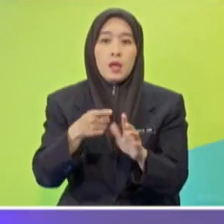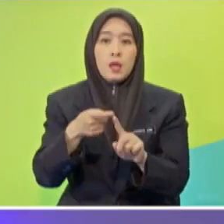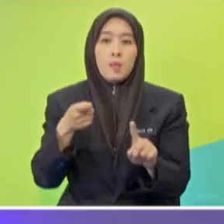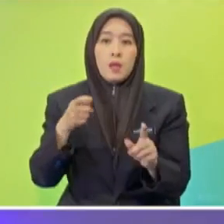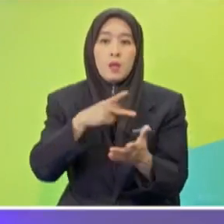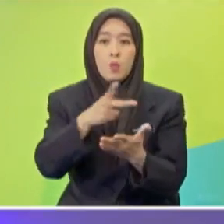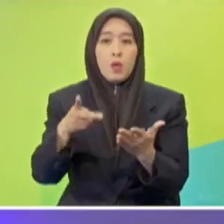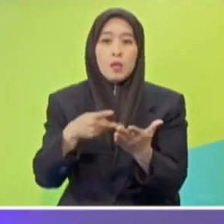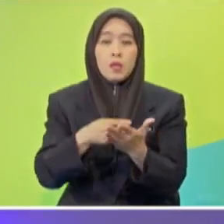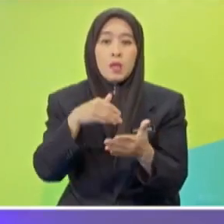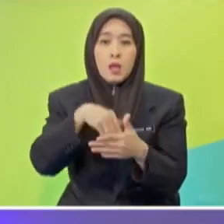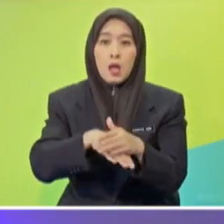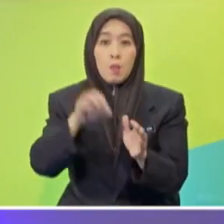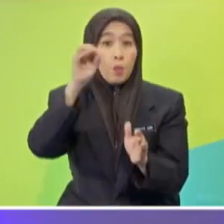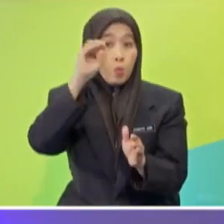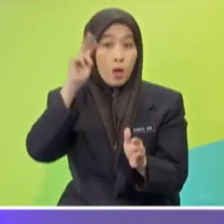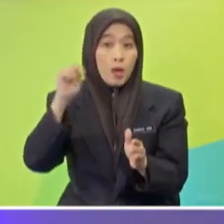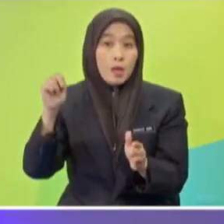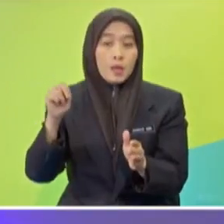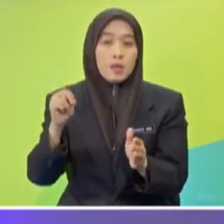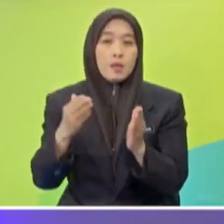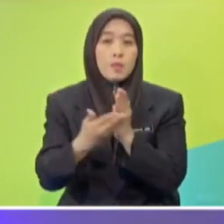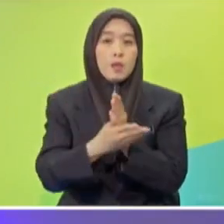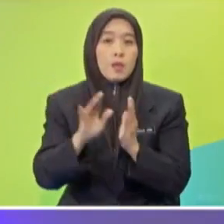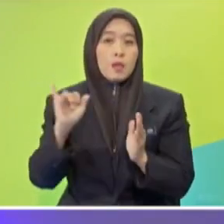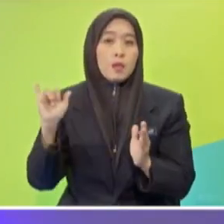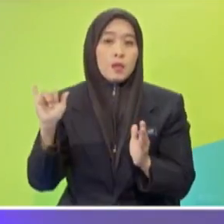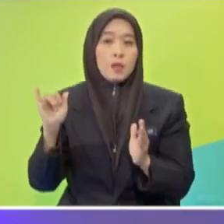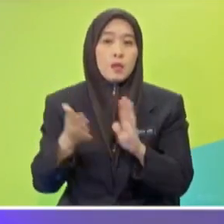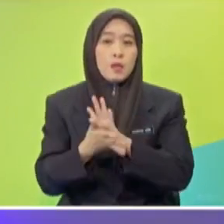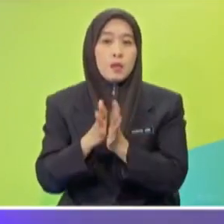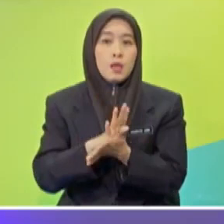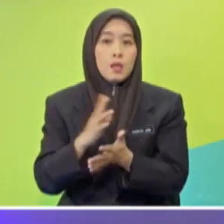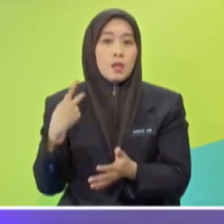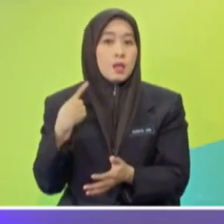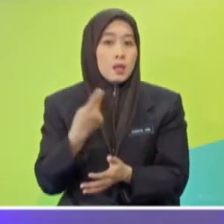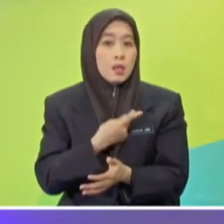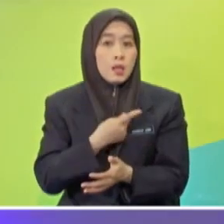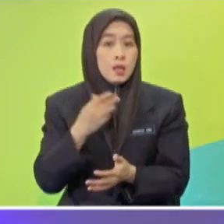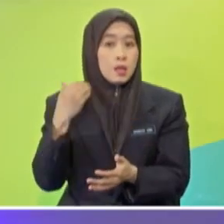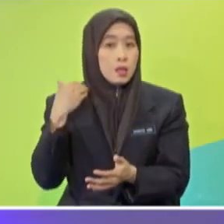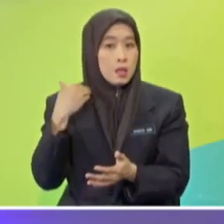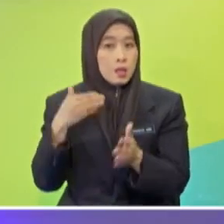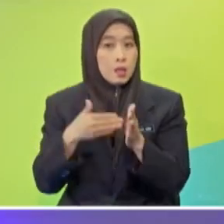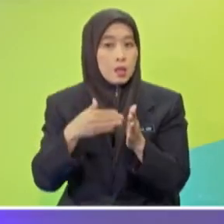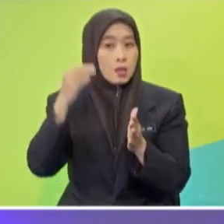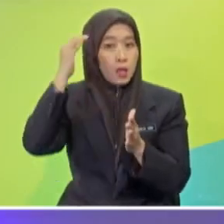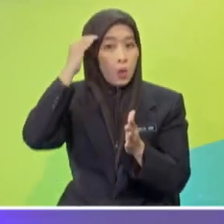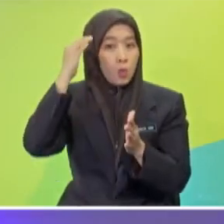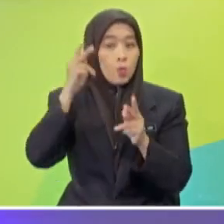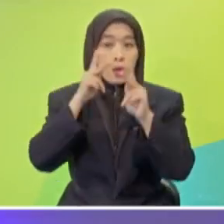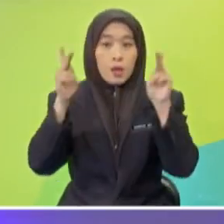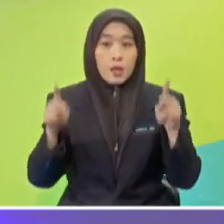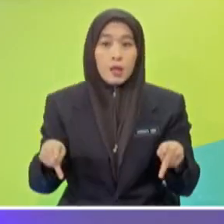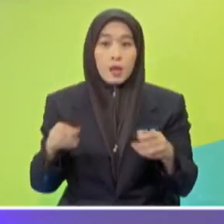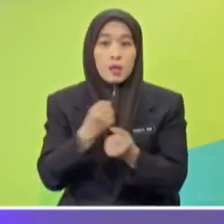perpuluhan dan sebaliknya Oke jadi kita kena tahu juga kayaknya udah penyelesaiannya ya